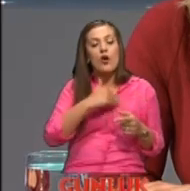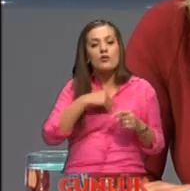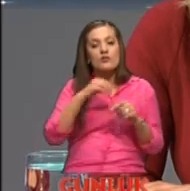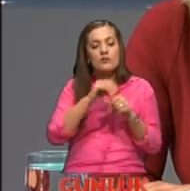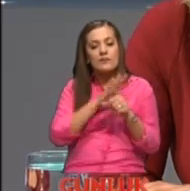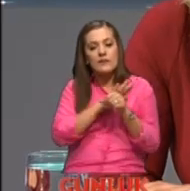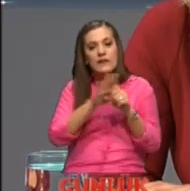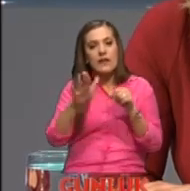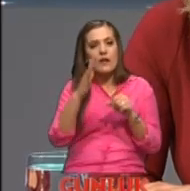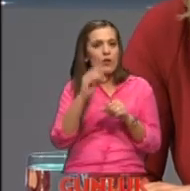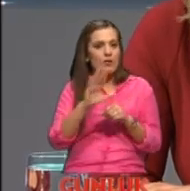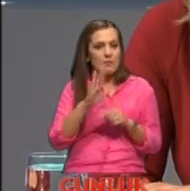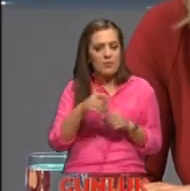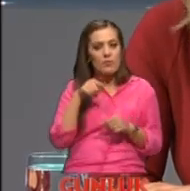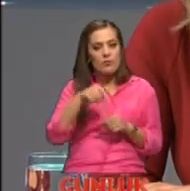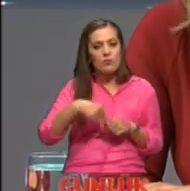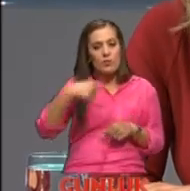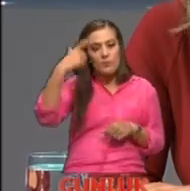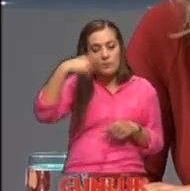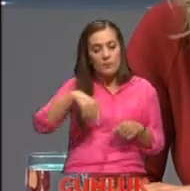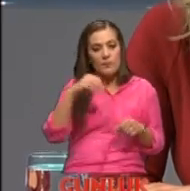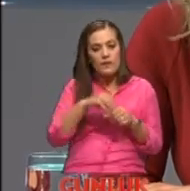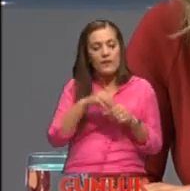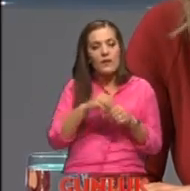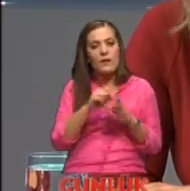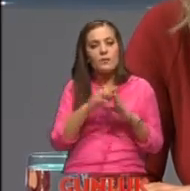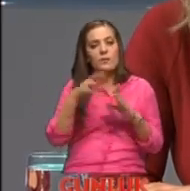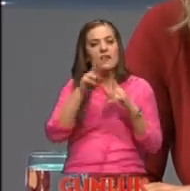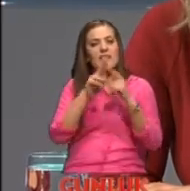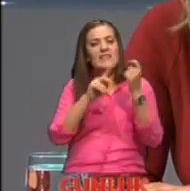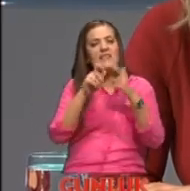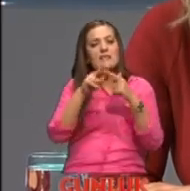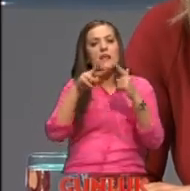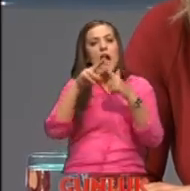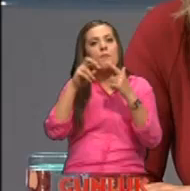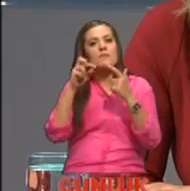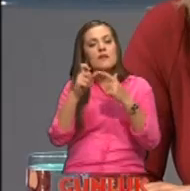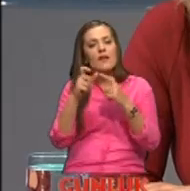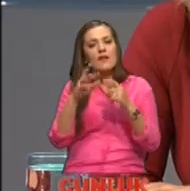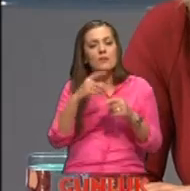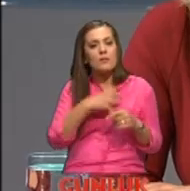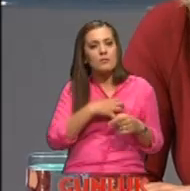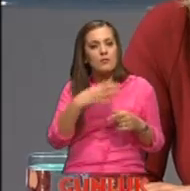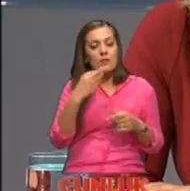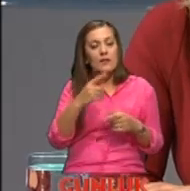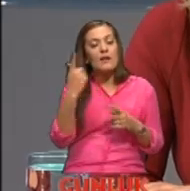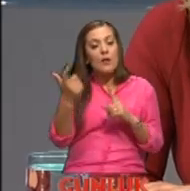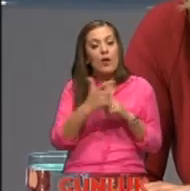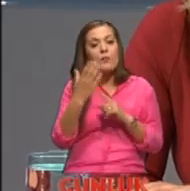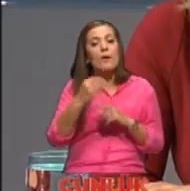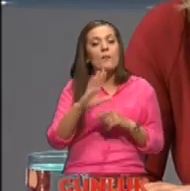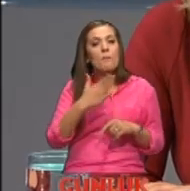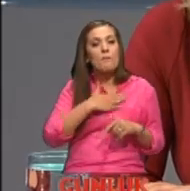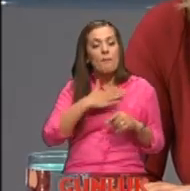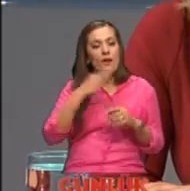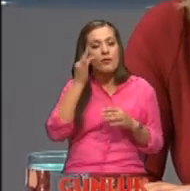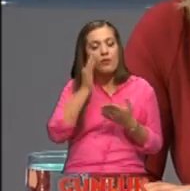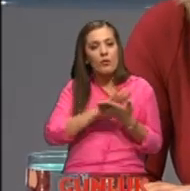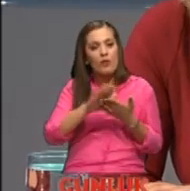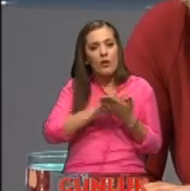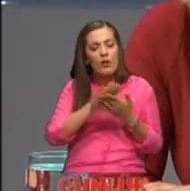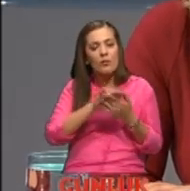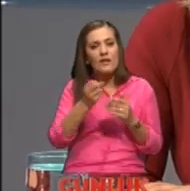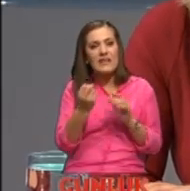kanalında tıkanıklık olabilir. Bu bezeleşme, apseleşme olarak kendisini gösterir. Yine de önlem almazsanız meme dokusu iltihabı